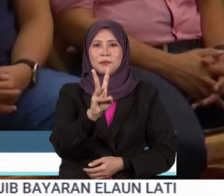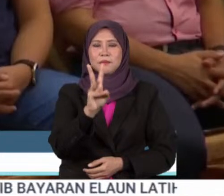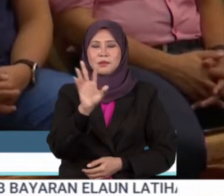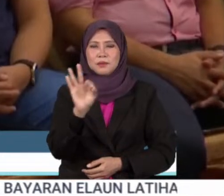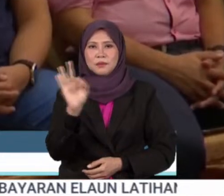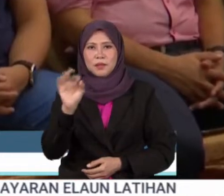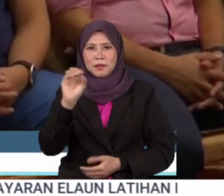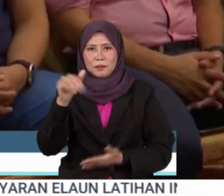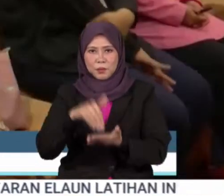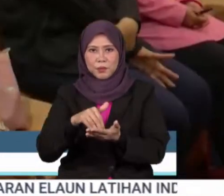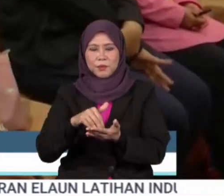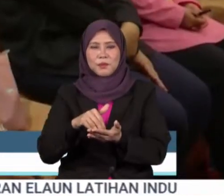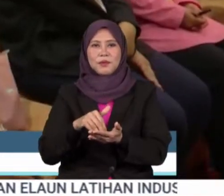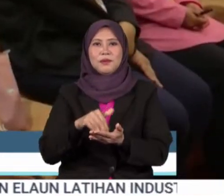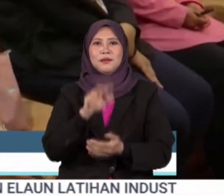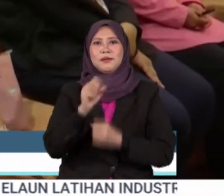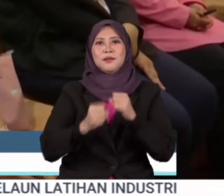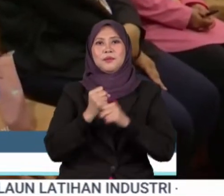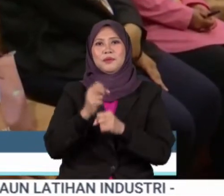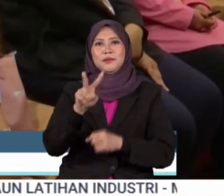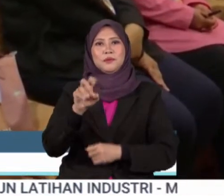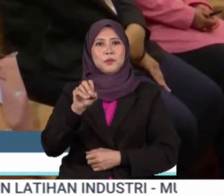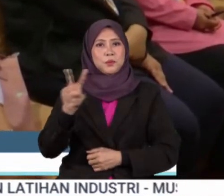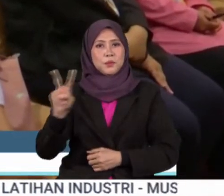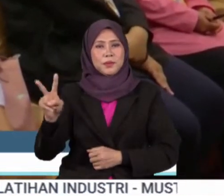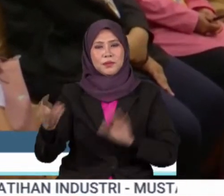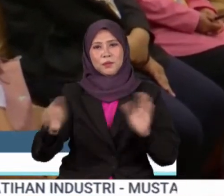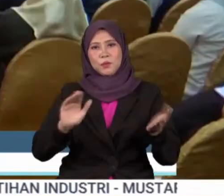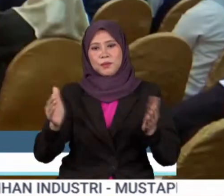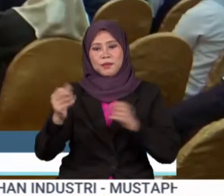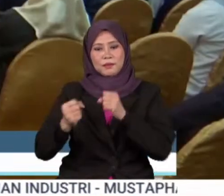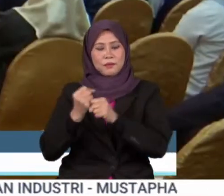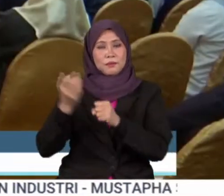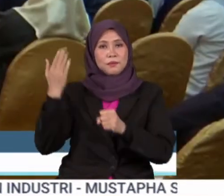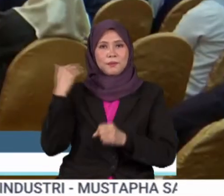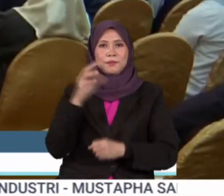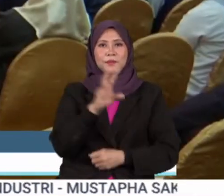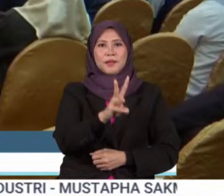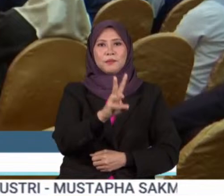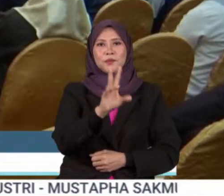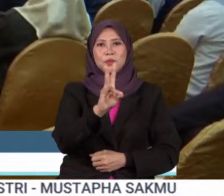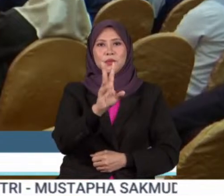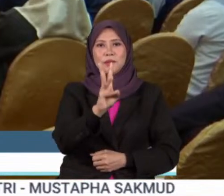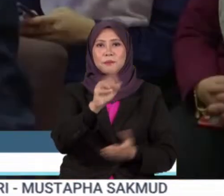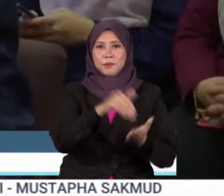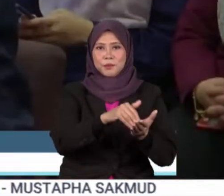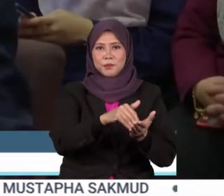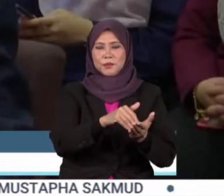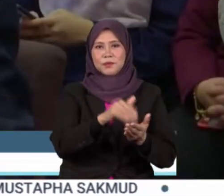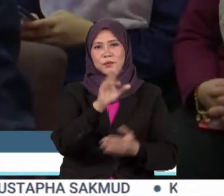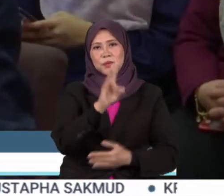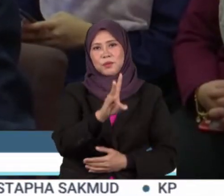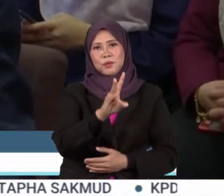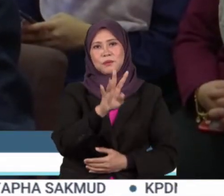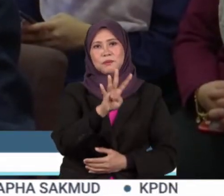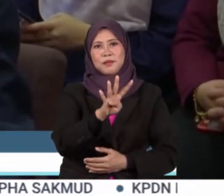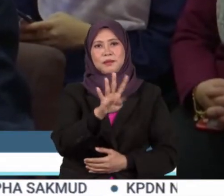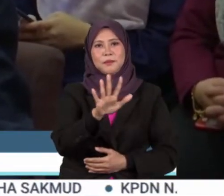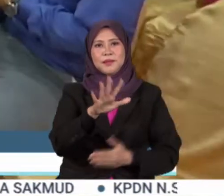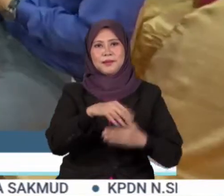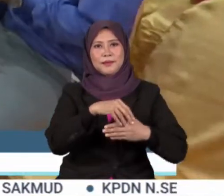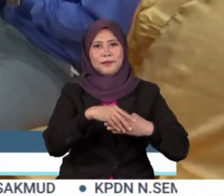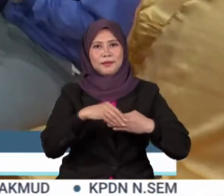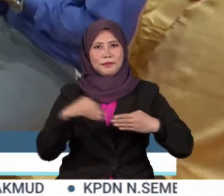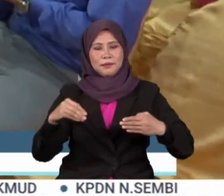500 Ringgit pada 2022 berbanding tahun sebelumnya sebanyak 676.000 745